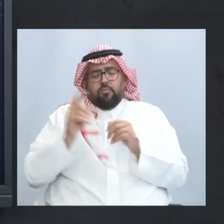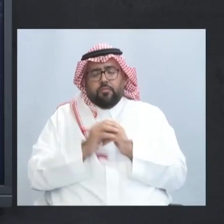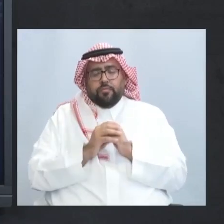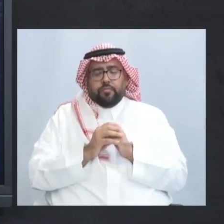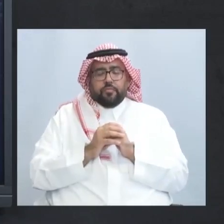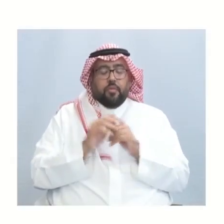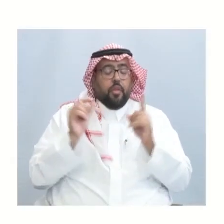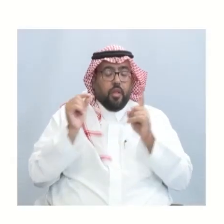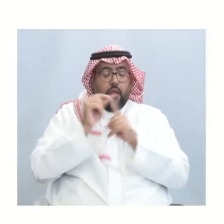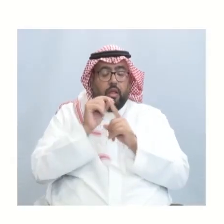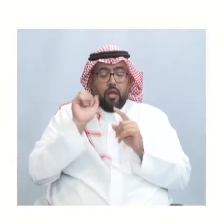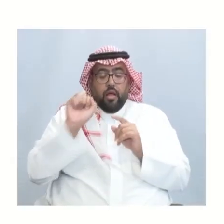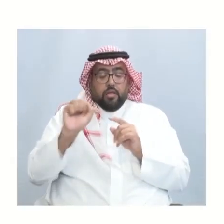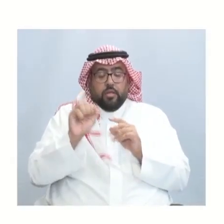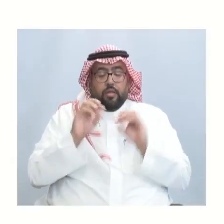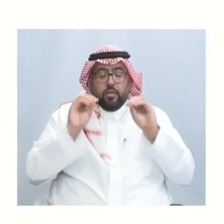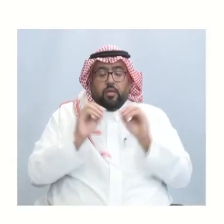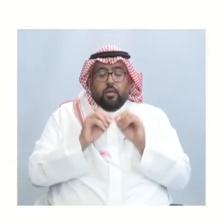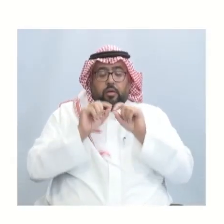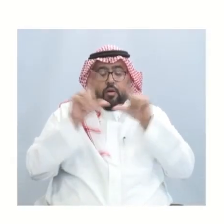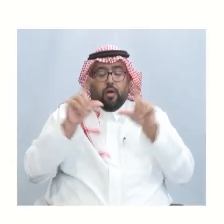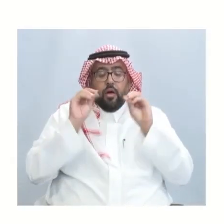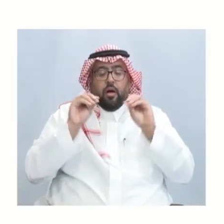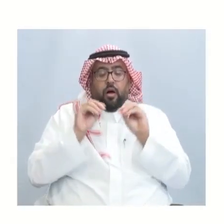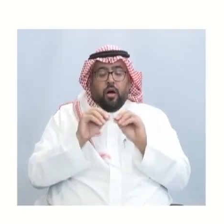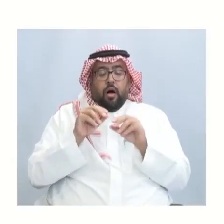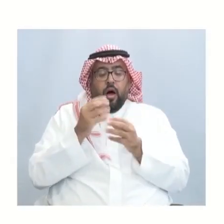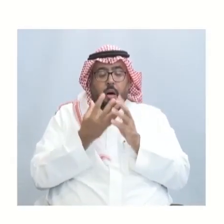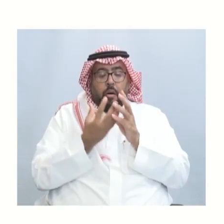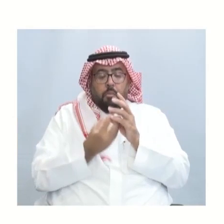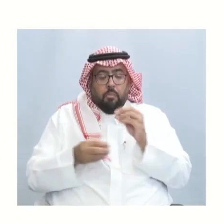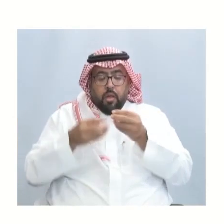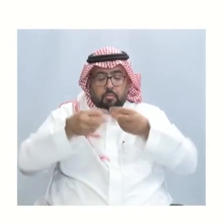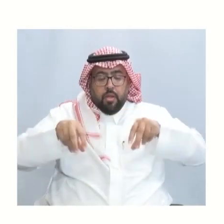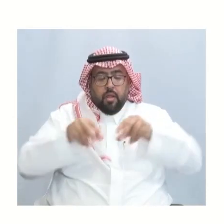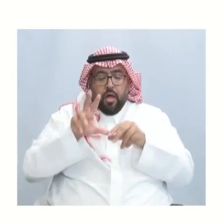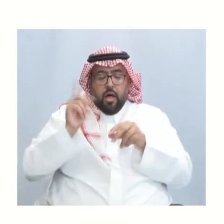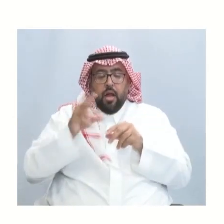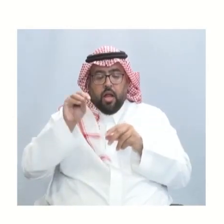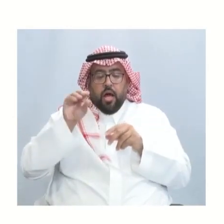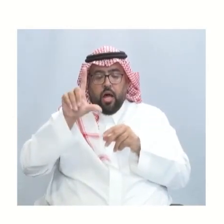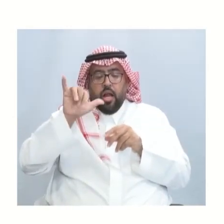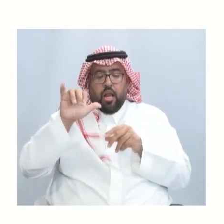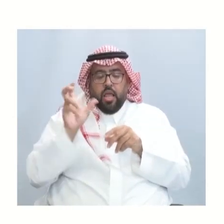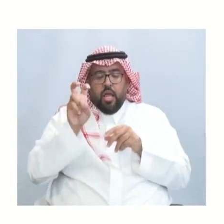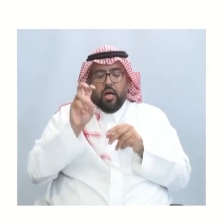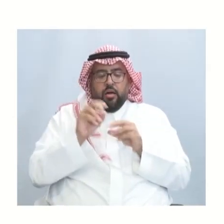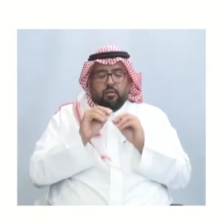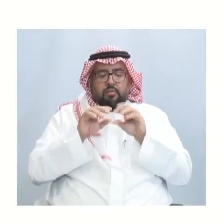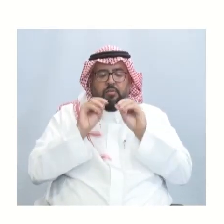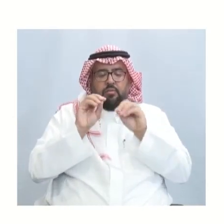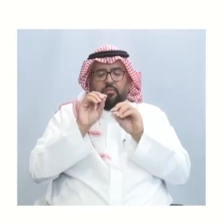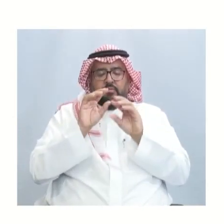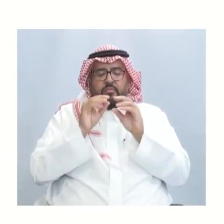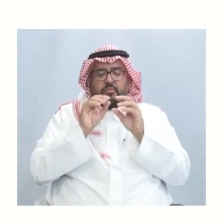الاهداف توضح الخصائص التي تمكن البيضه الرهل الامنيون من التكيف للعيش على اليابسه تلخص